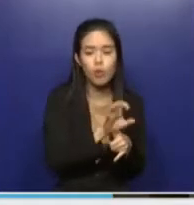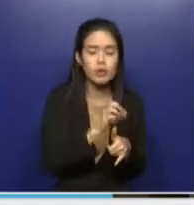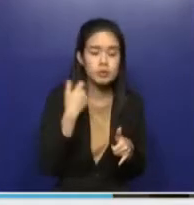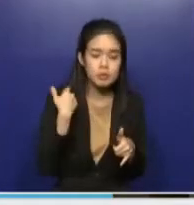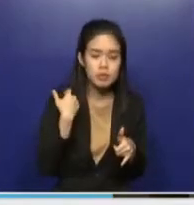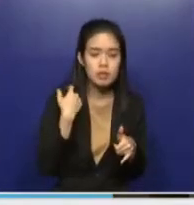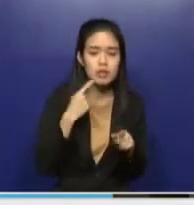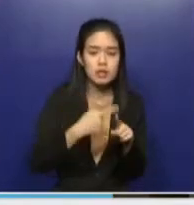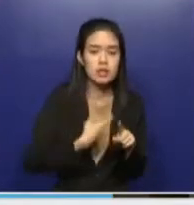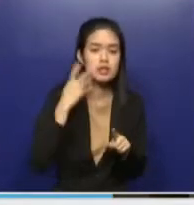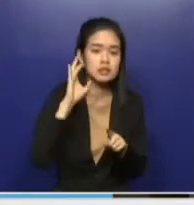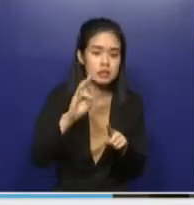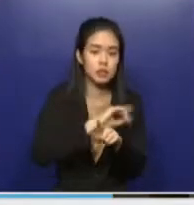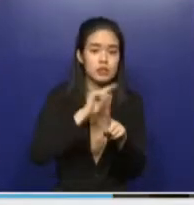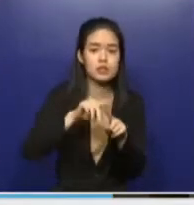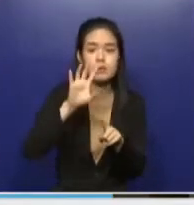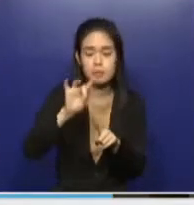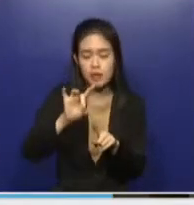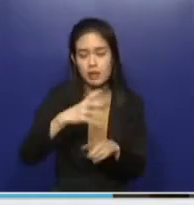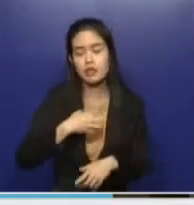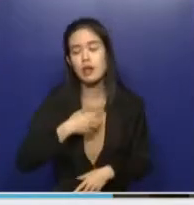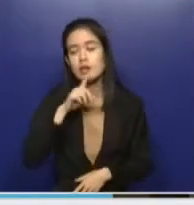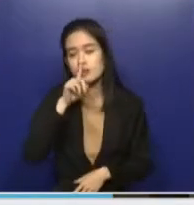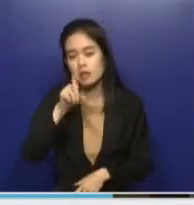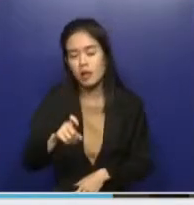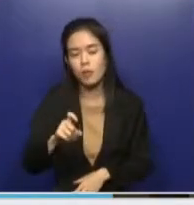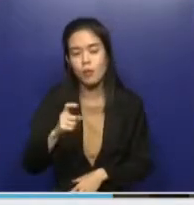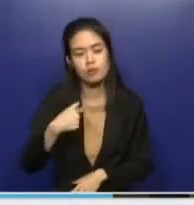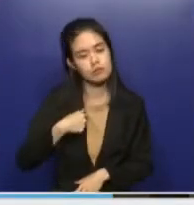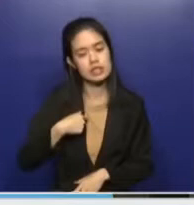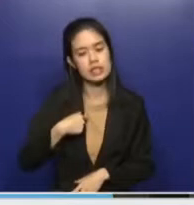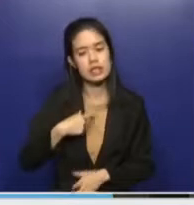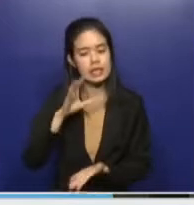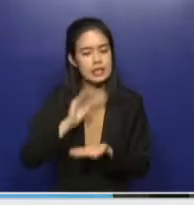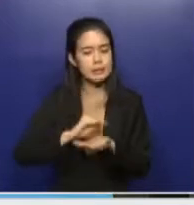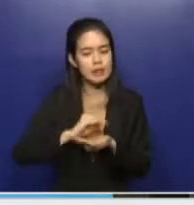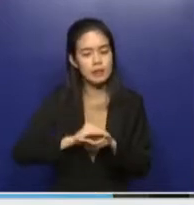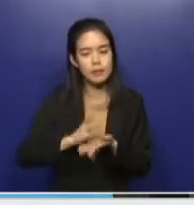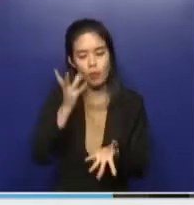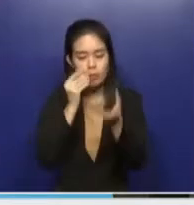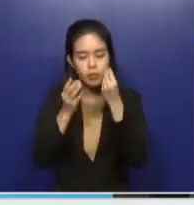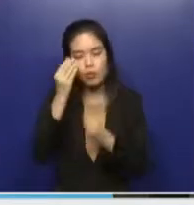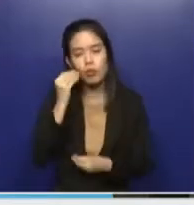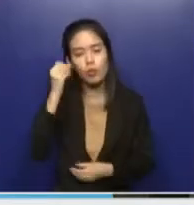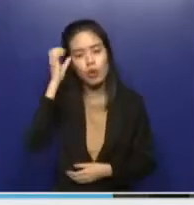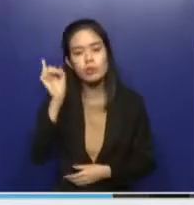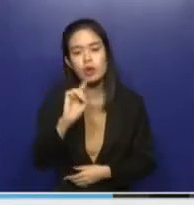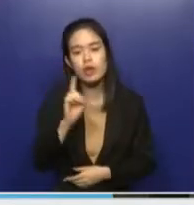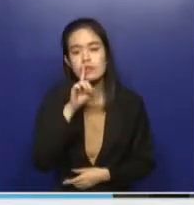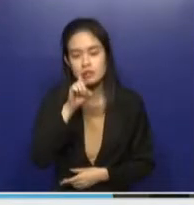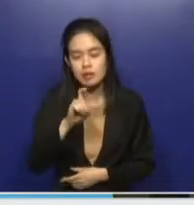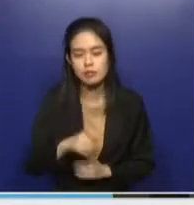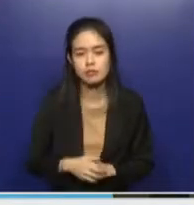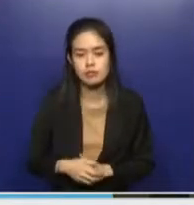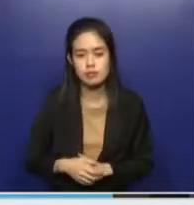แต่เราต้องถามตัวเราเองตลอดว่าเราเรียนรู้อะไรบ้างครับท่านประธานในความหมายของคำถาม3ข้อดังกล่าวนี้เองเ